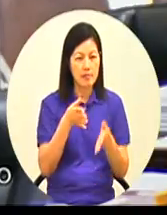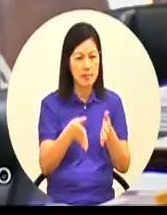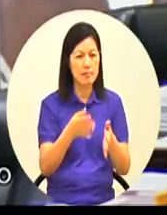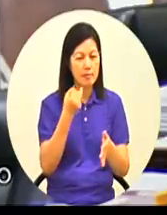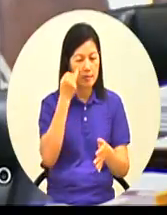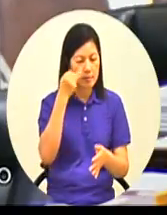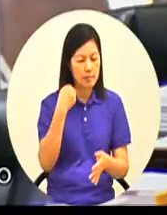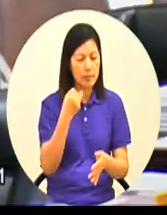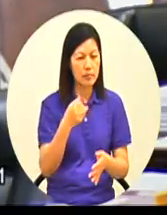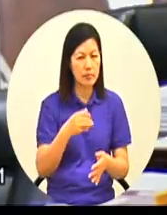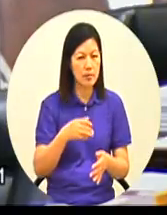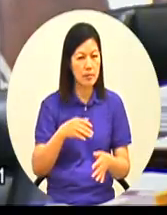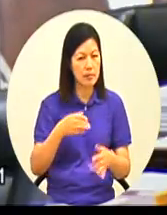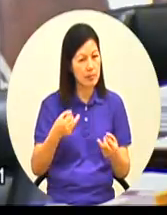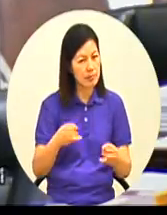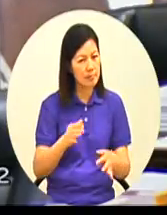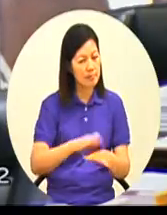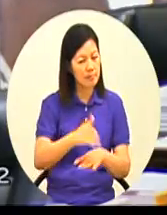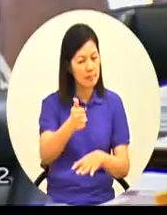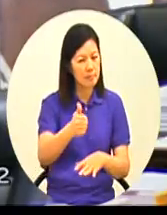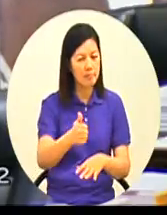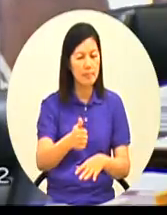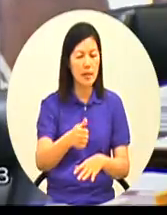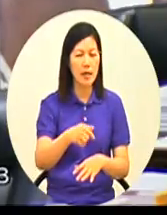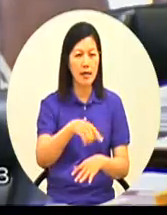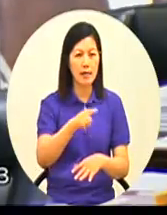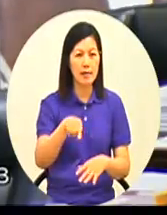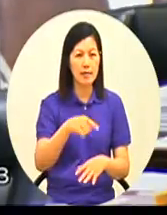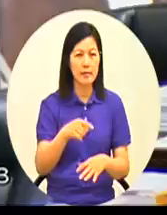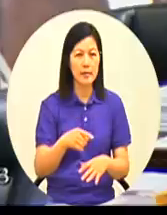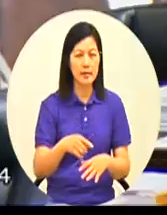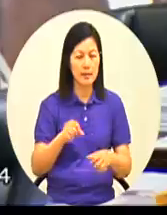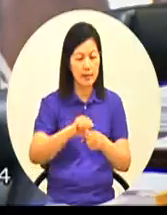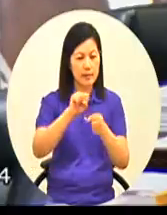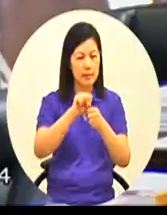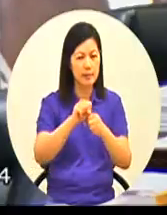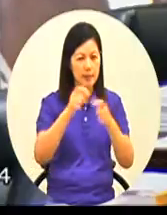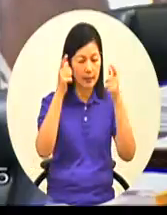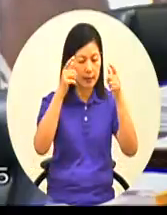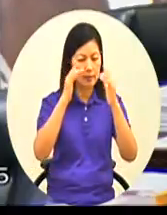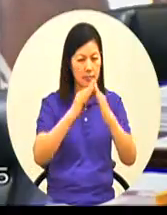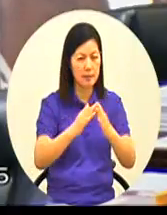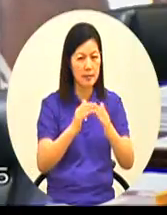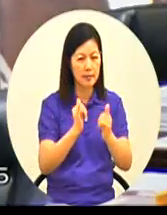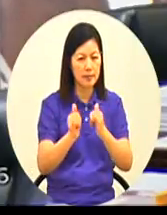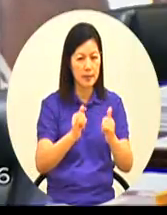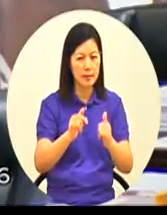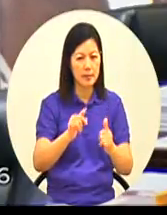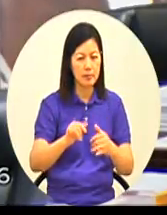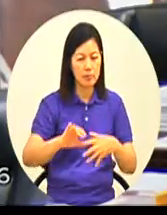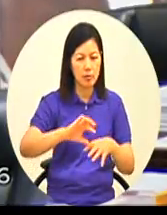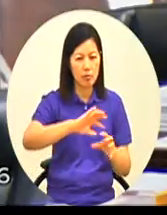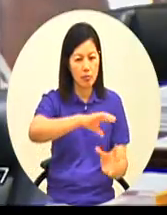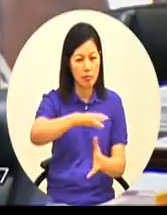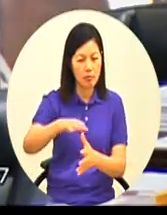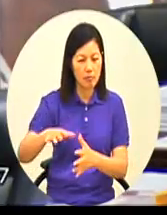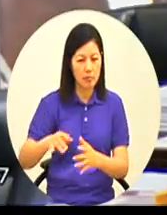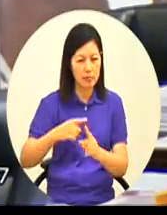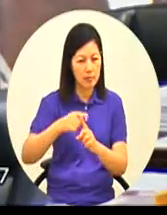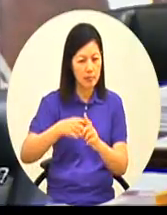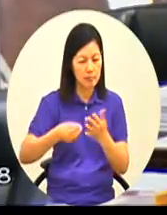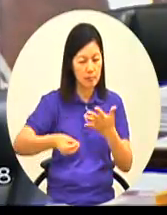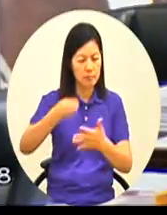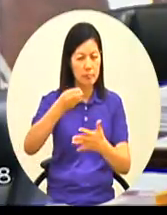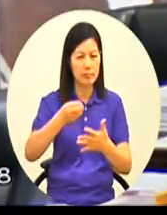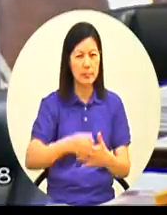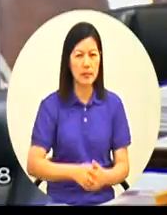比较优秀的，就市民会想去的，这样增加我们的高雄市民的整个国际的一个程度哈，实质上